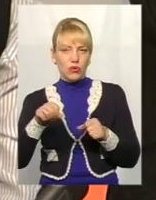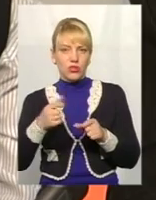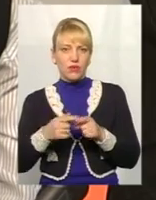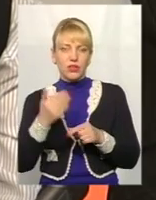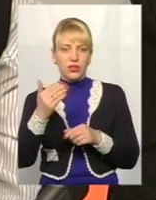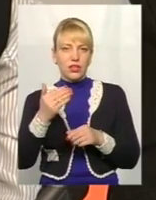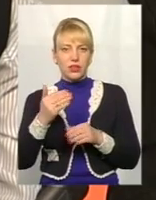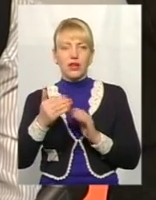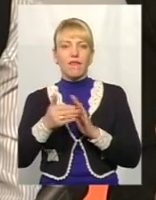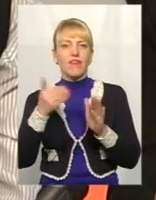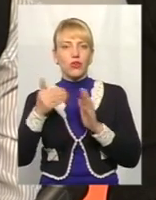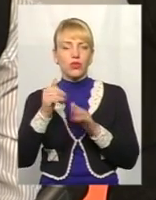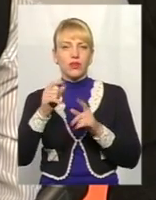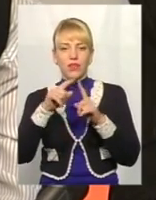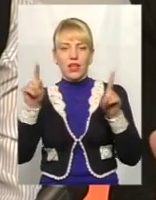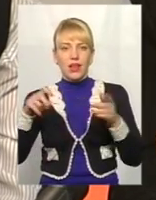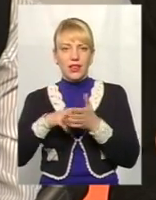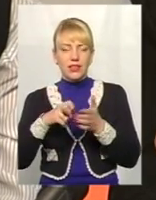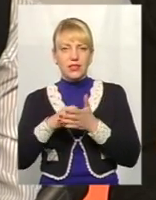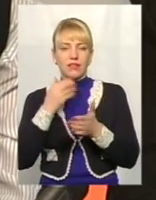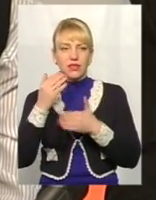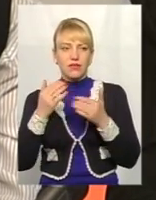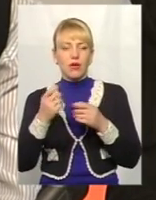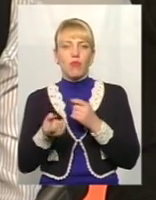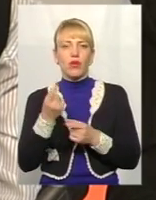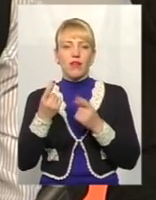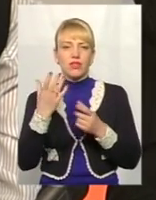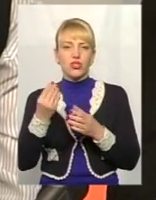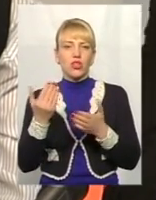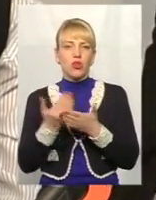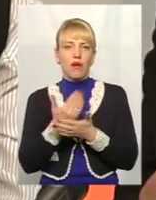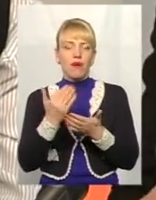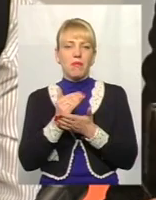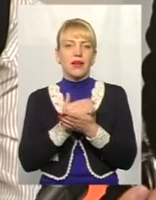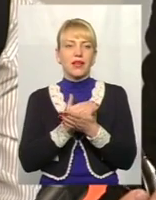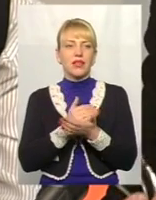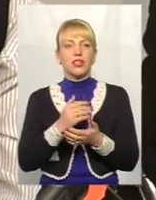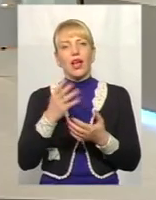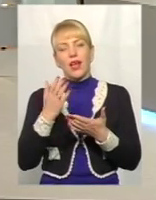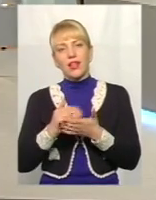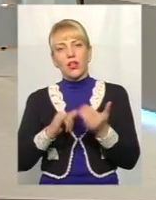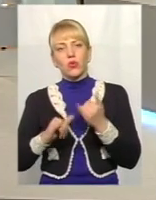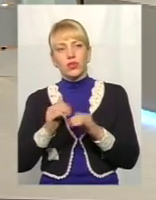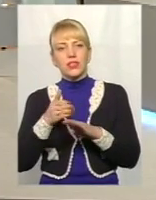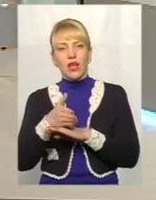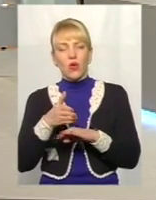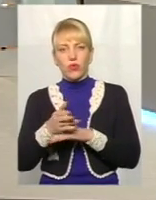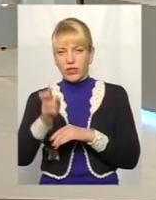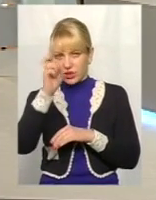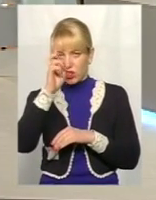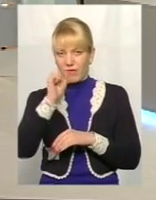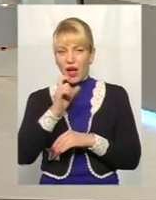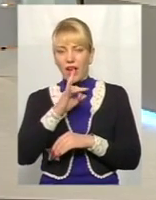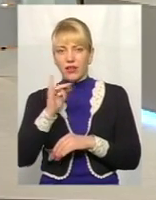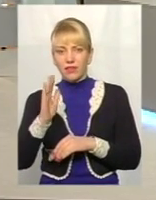їхніх відгуків і листів і звернень ще появиться нова передача. А є куди заходити і в Державний архів,